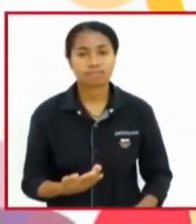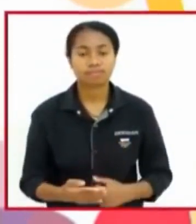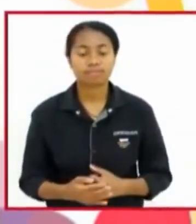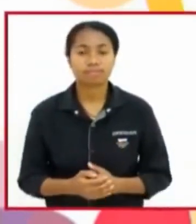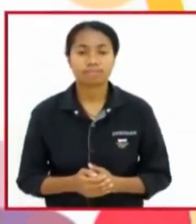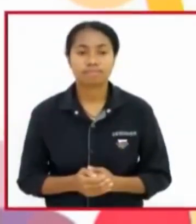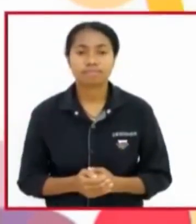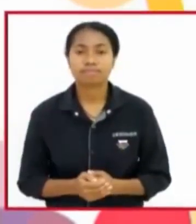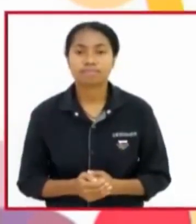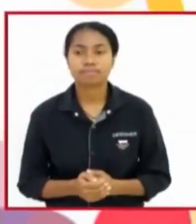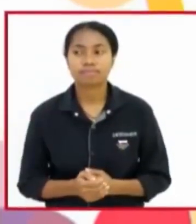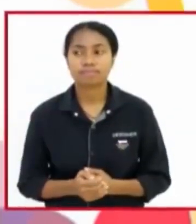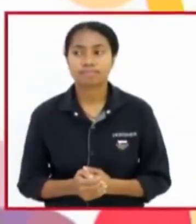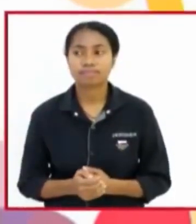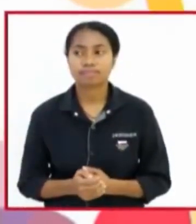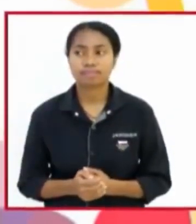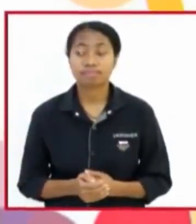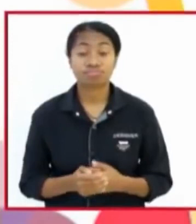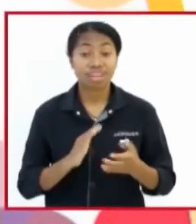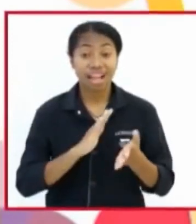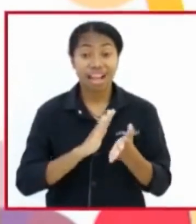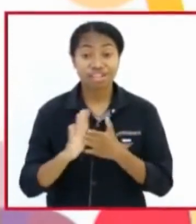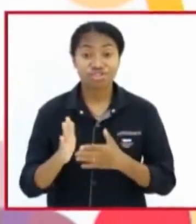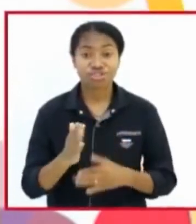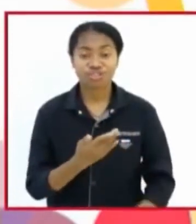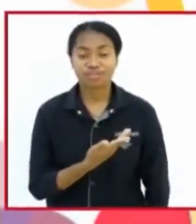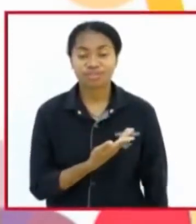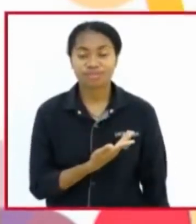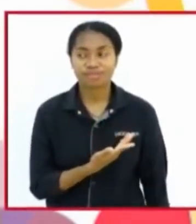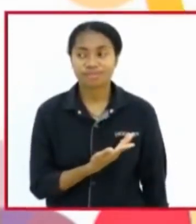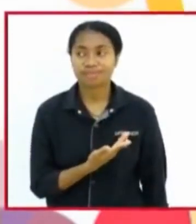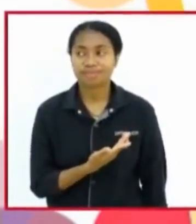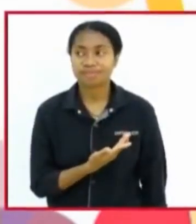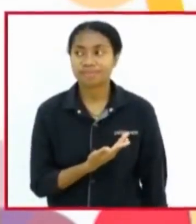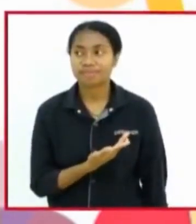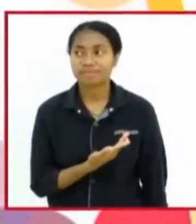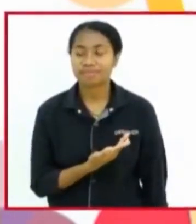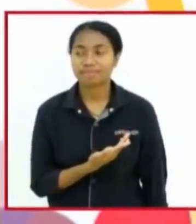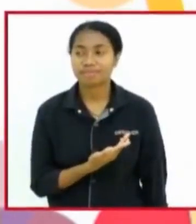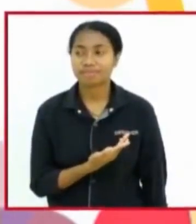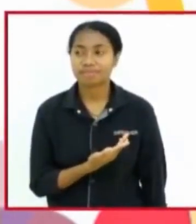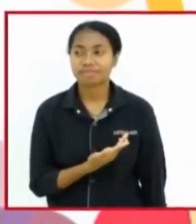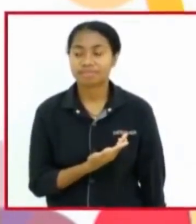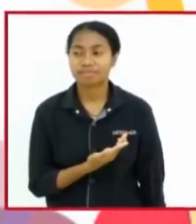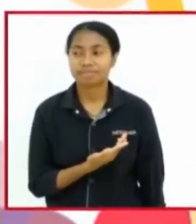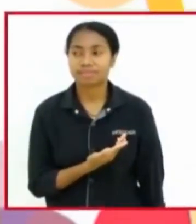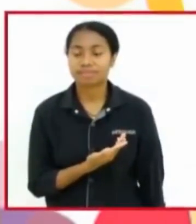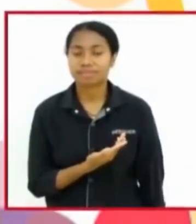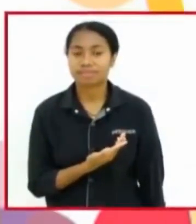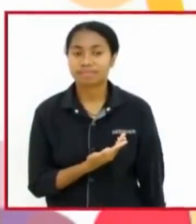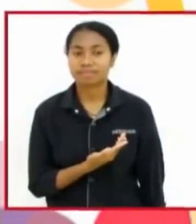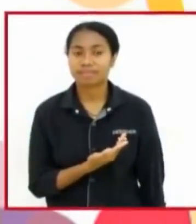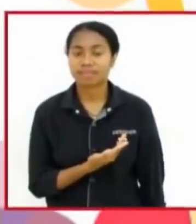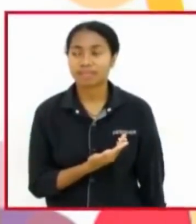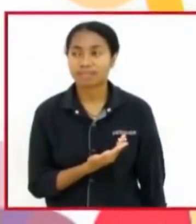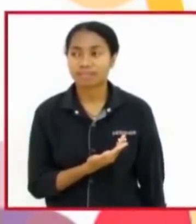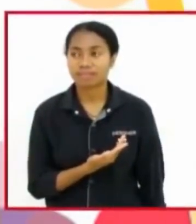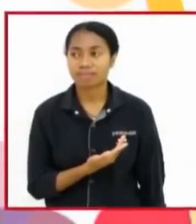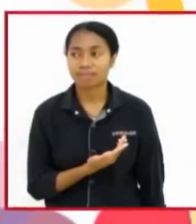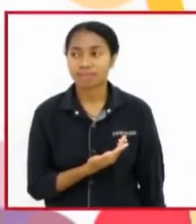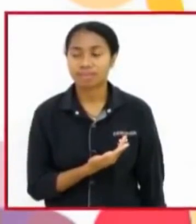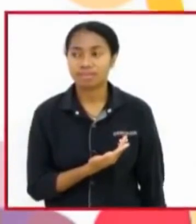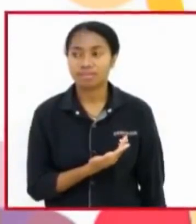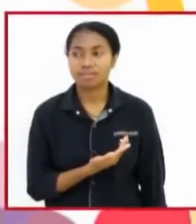sekitar terus sampai malam Senin yang ada adalah akhir hari pertama perang sekitar